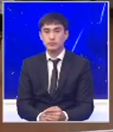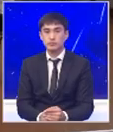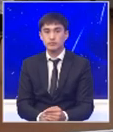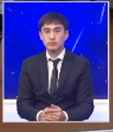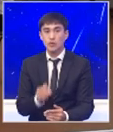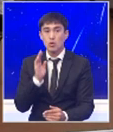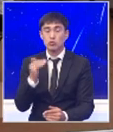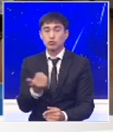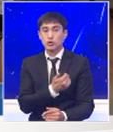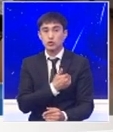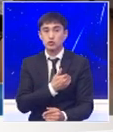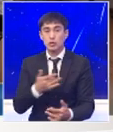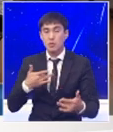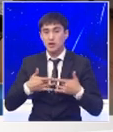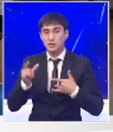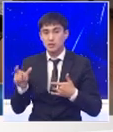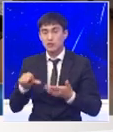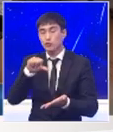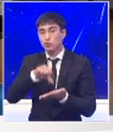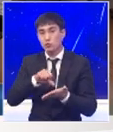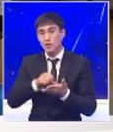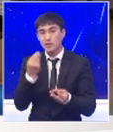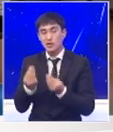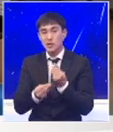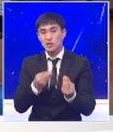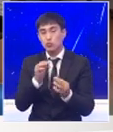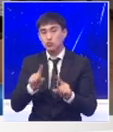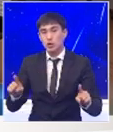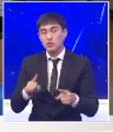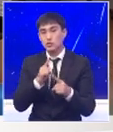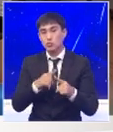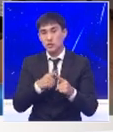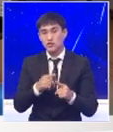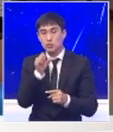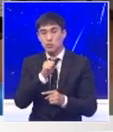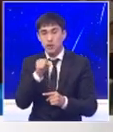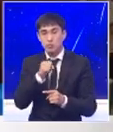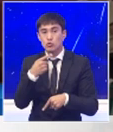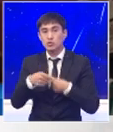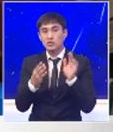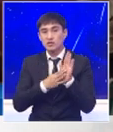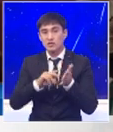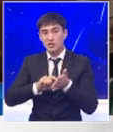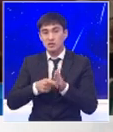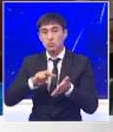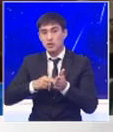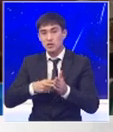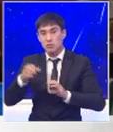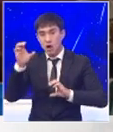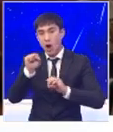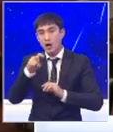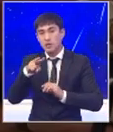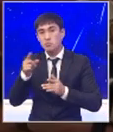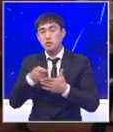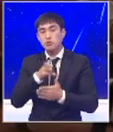будущем я хочу стать артистом выступать играть на музыкальных инструментах и петь после 9 класса планирую поступить в Академию